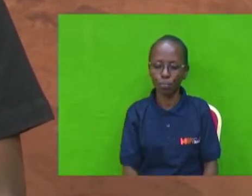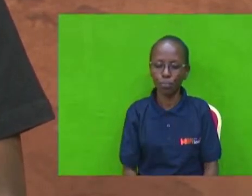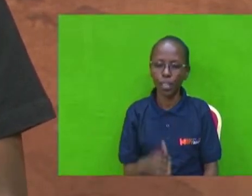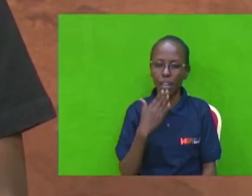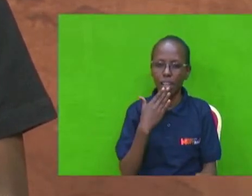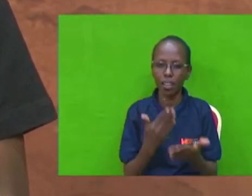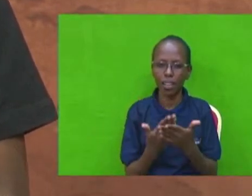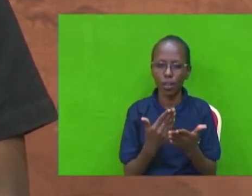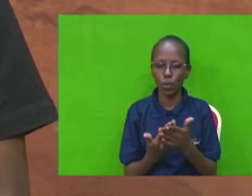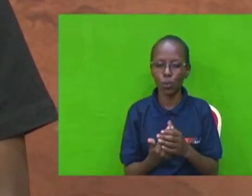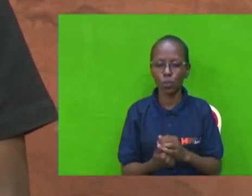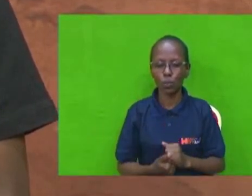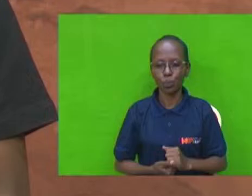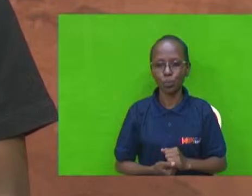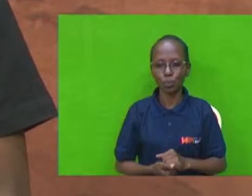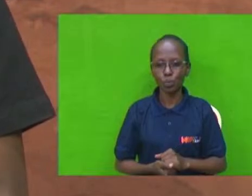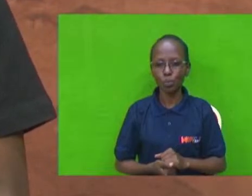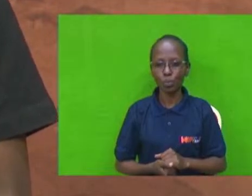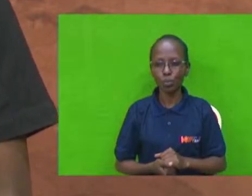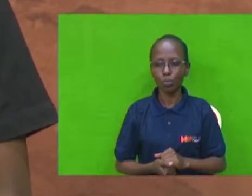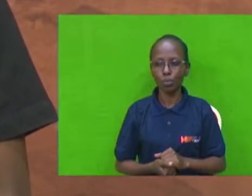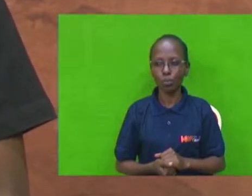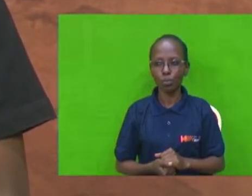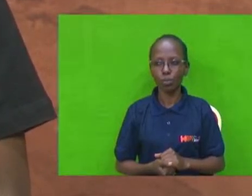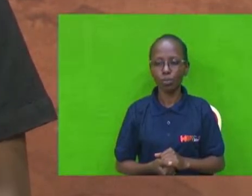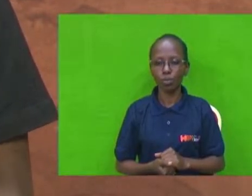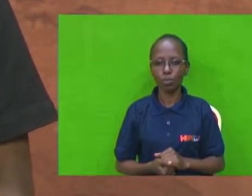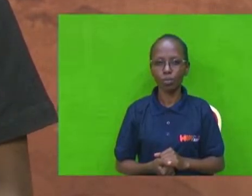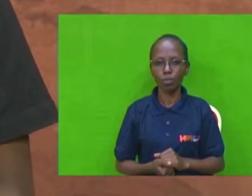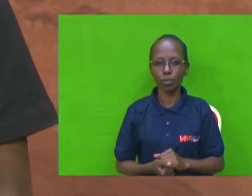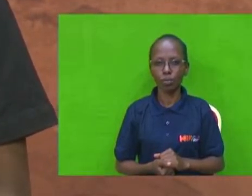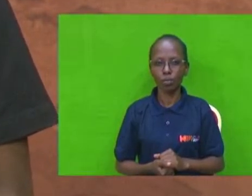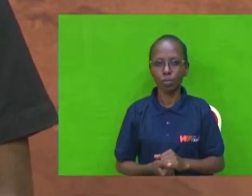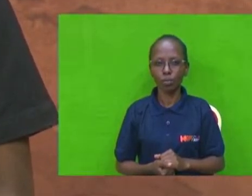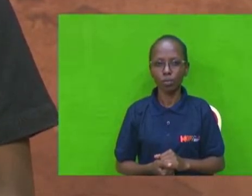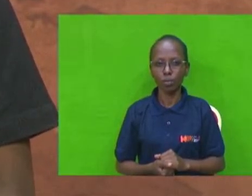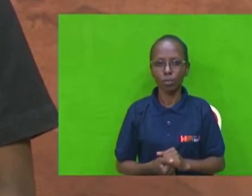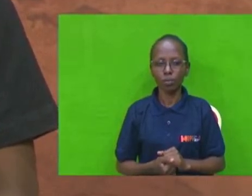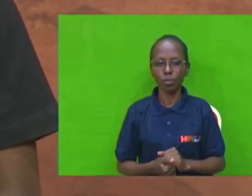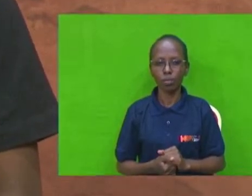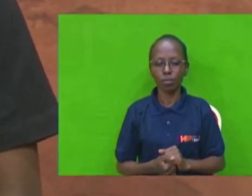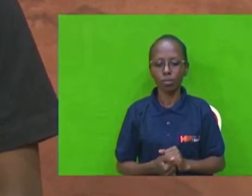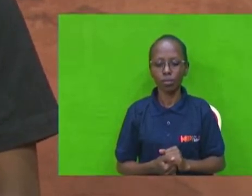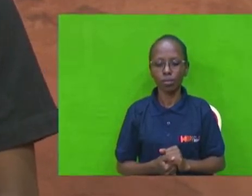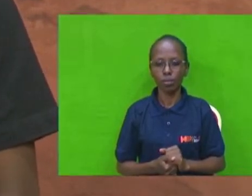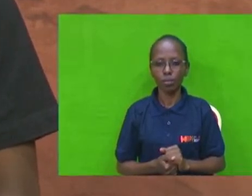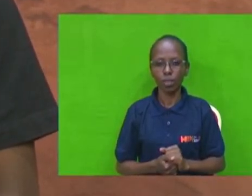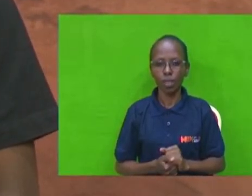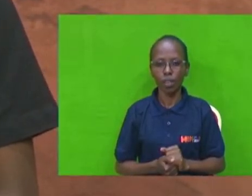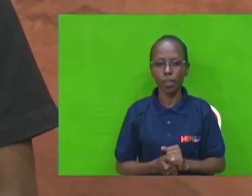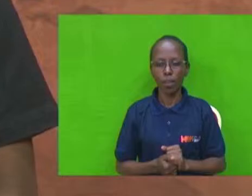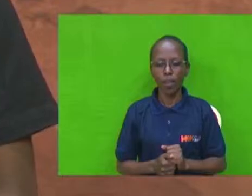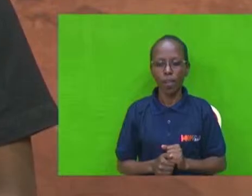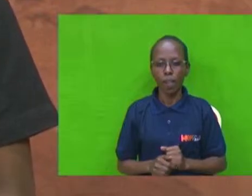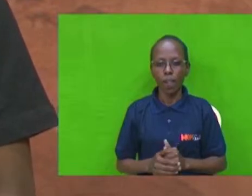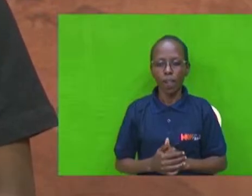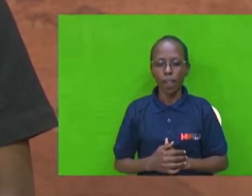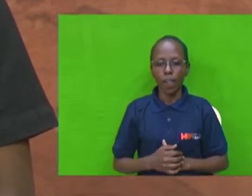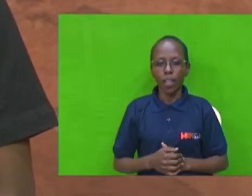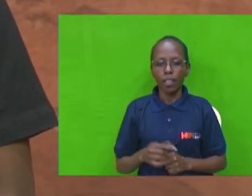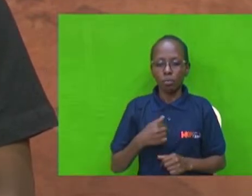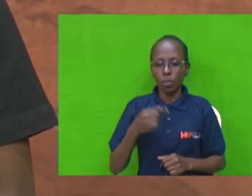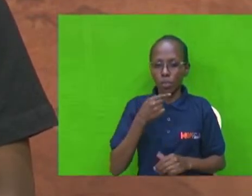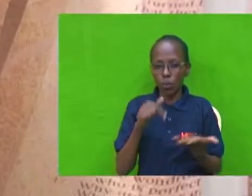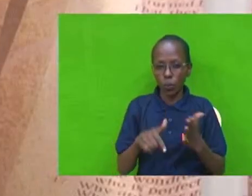Meshak. Asante. Mwalimu Sitati alishachangamkia lakini atatia sasa. Mwalimu ulikuwa unasema, asante, nilikuwa nasema